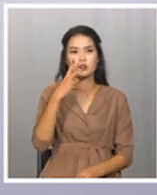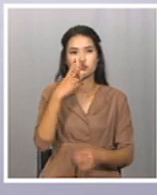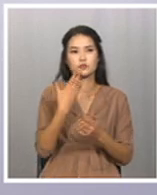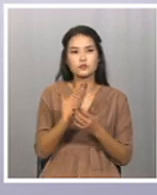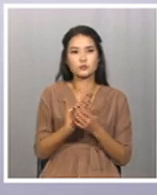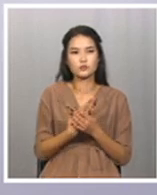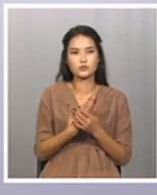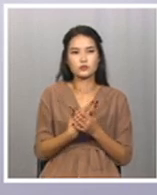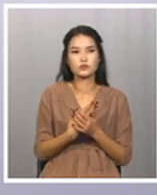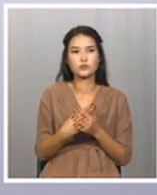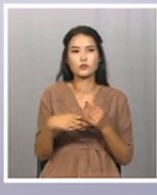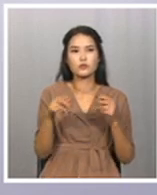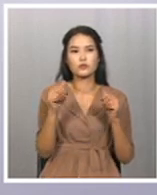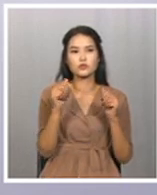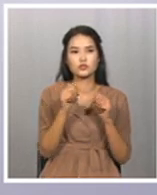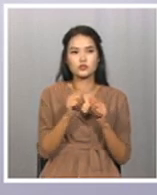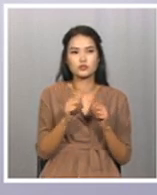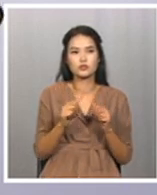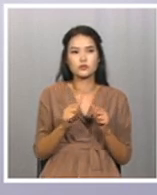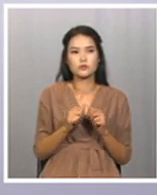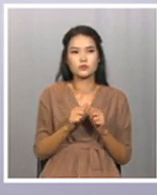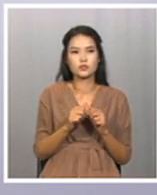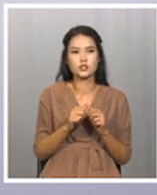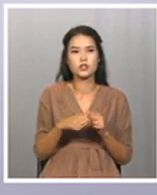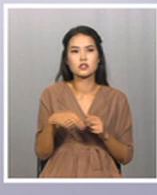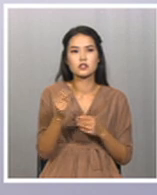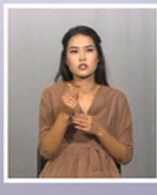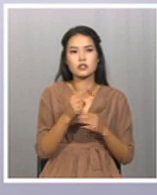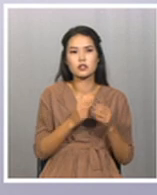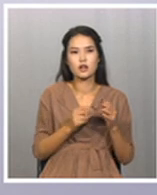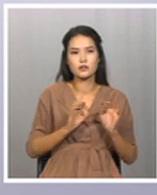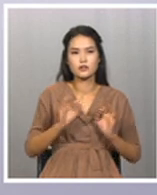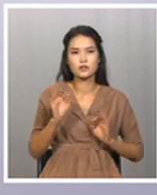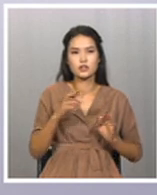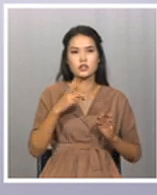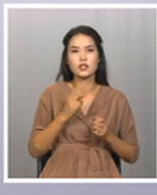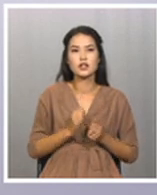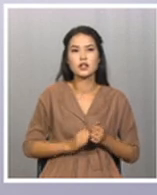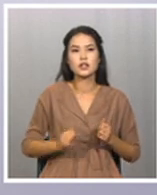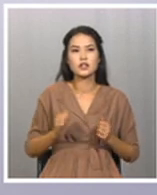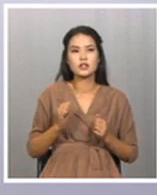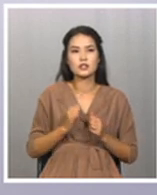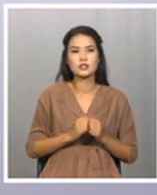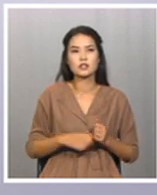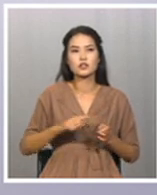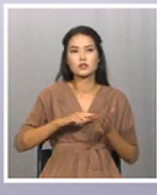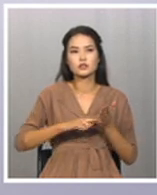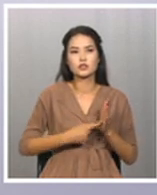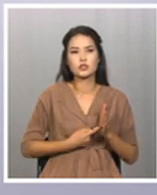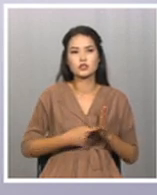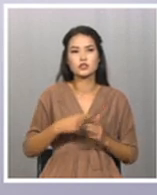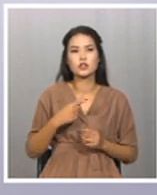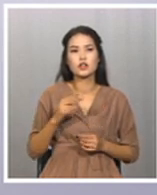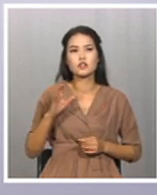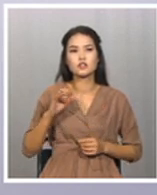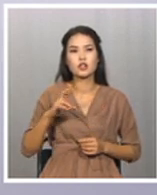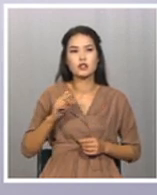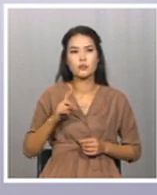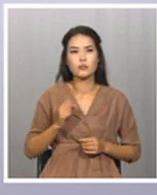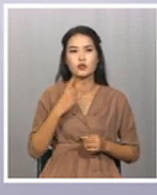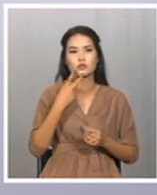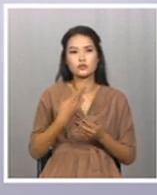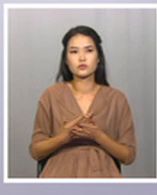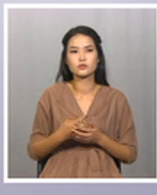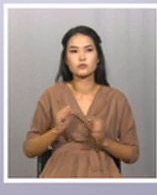A-ның X дәрежесі көрсеткіштік функциясы графигінің кез келген нүктесінде жанама